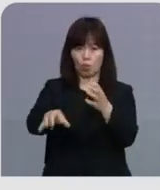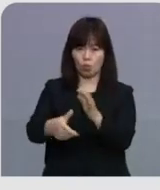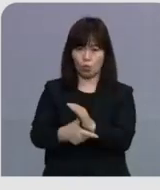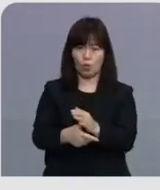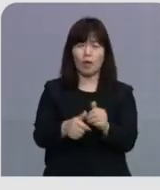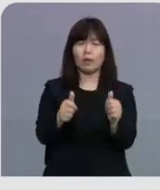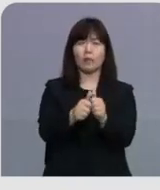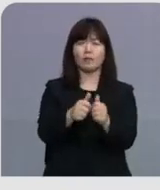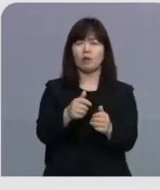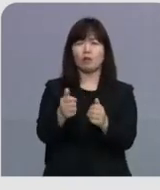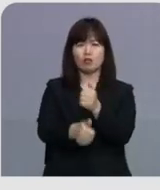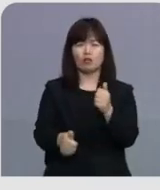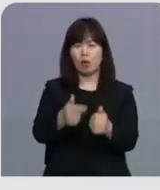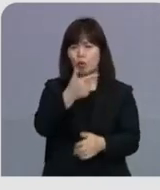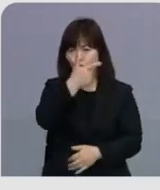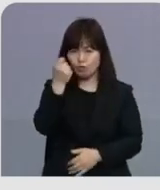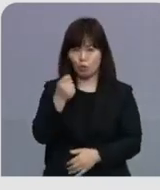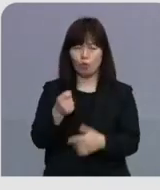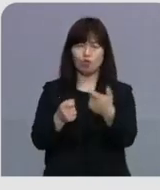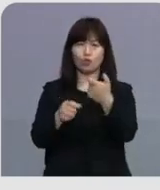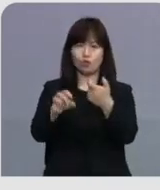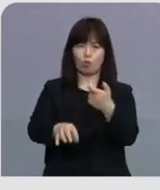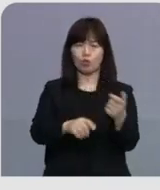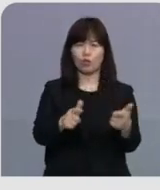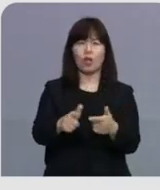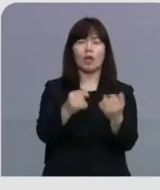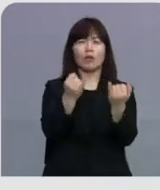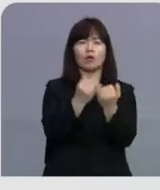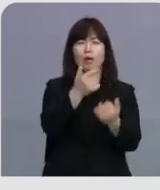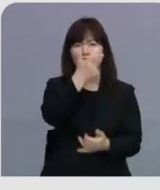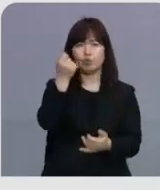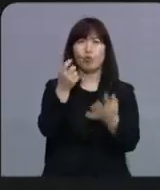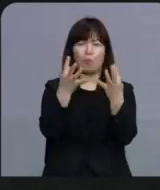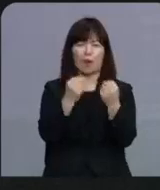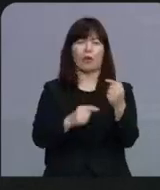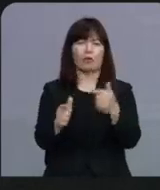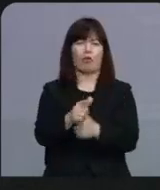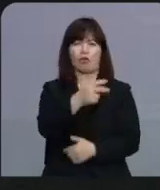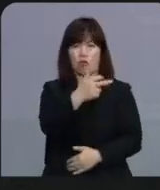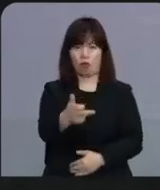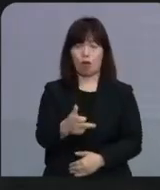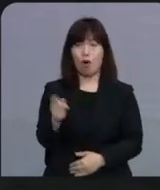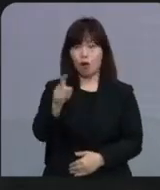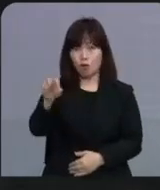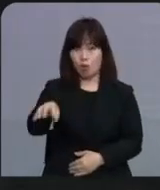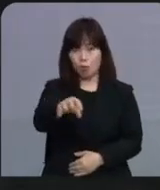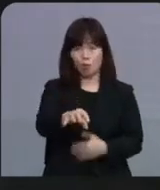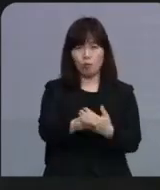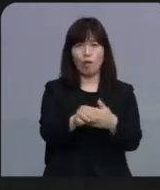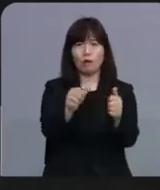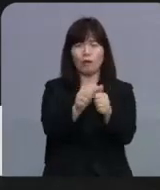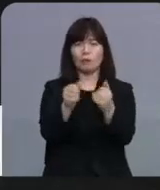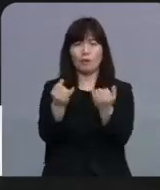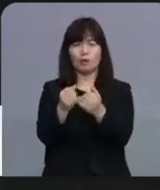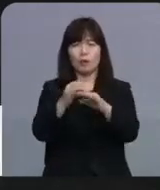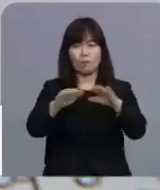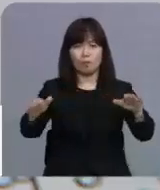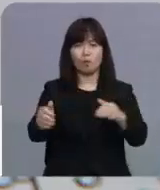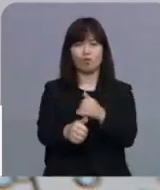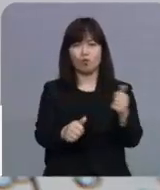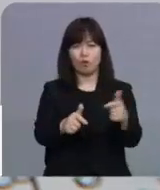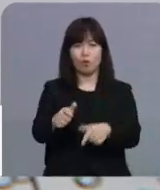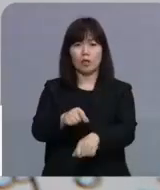60여 개로 여성 위원이 부족한 위원회가 더 말았습니다 일부 시 군 의 경우 양성평등 위원회 마저